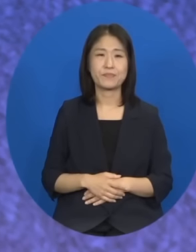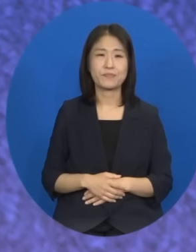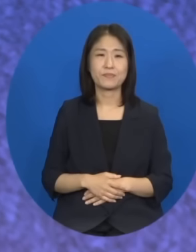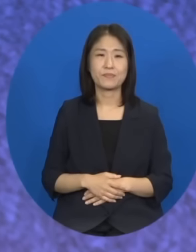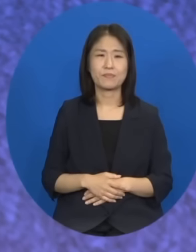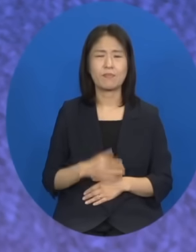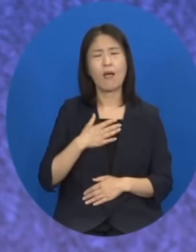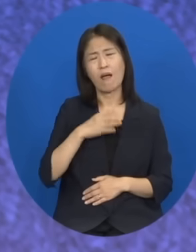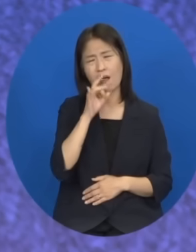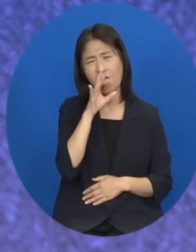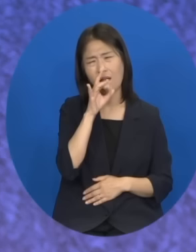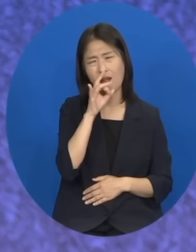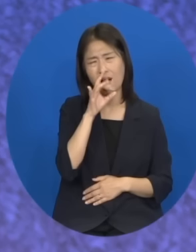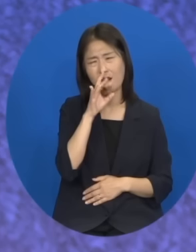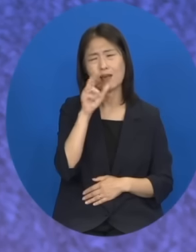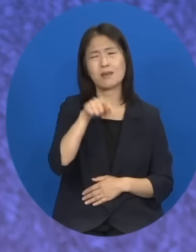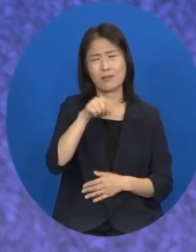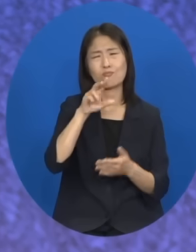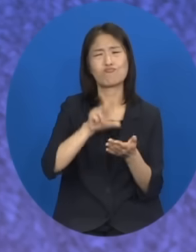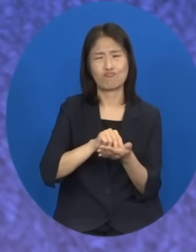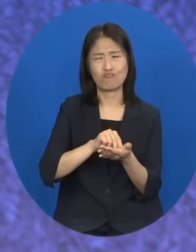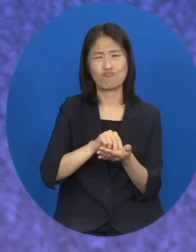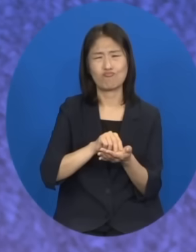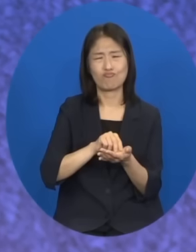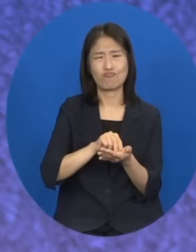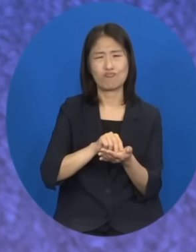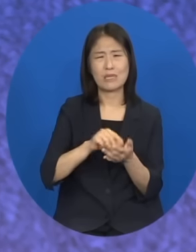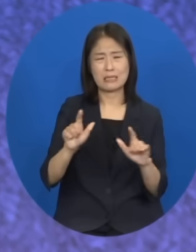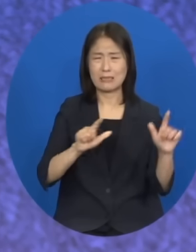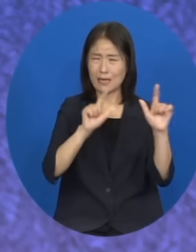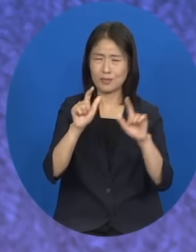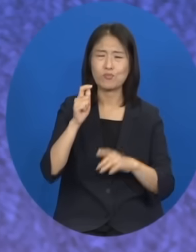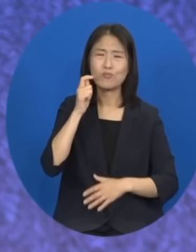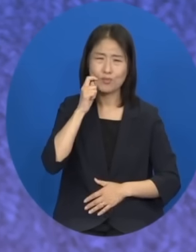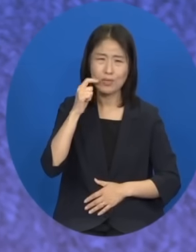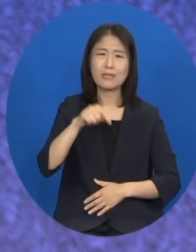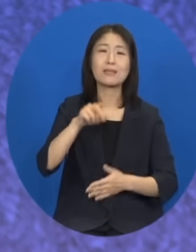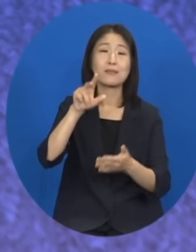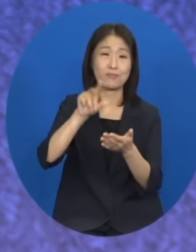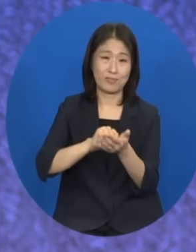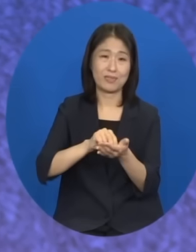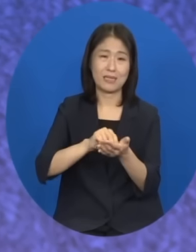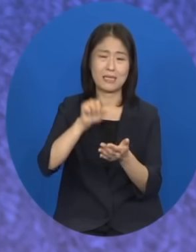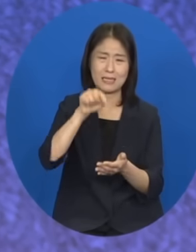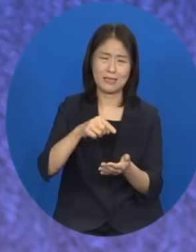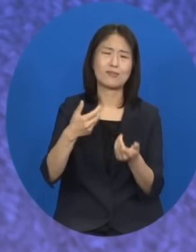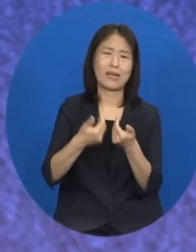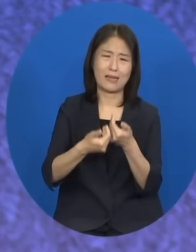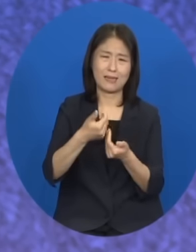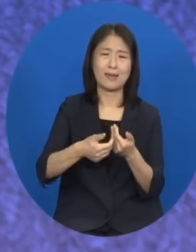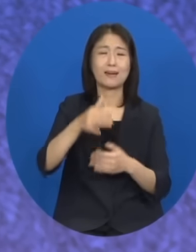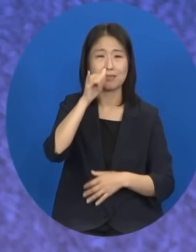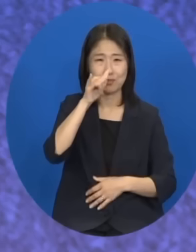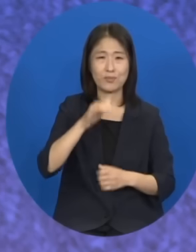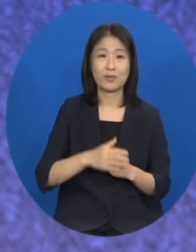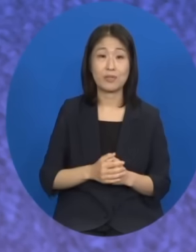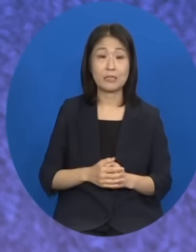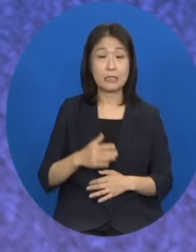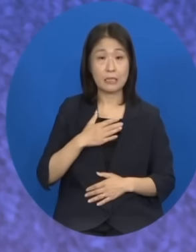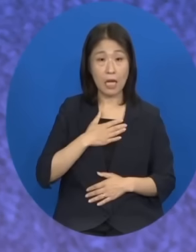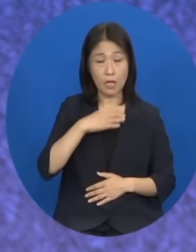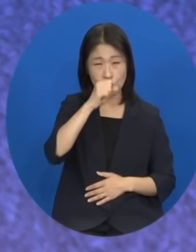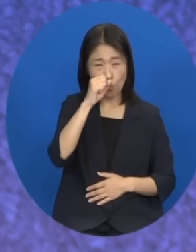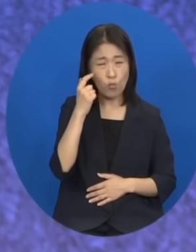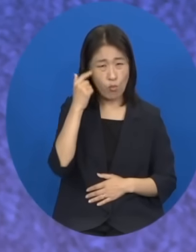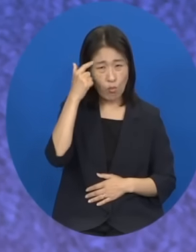안 돼서 그랬지. 그렇게 안 사라지니까 문제였지. 그게 늘 갈등이었습니다. 아, 나는 정말 좋은